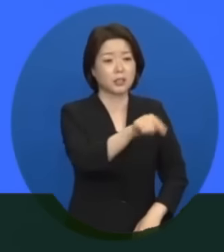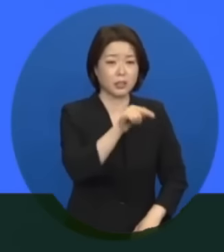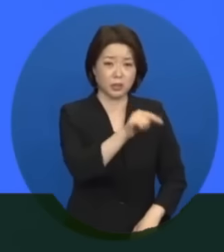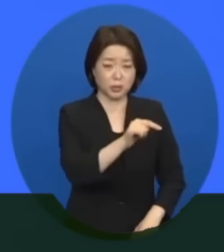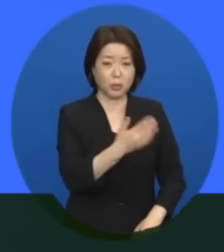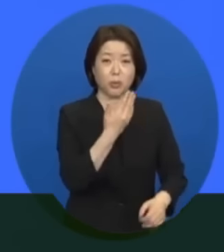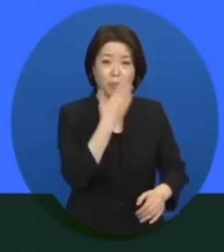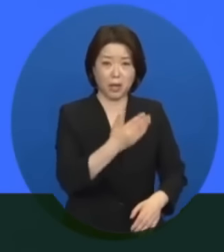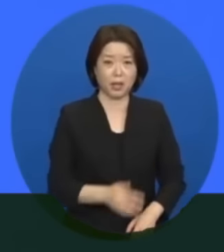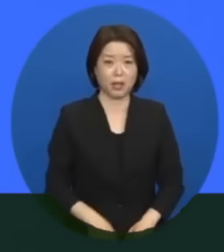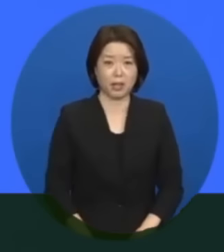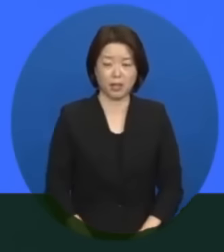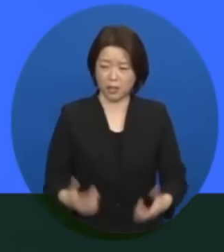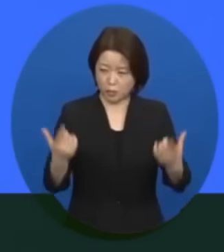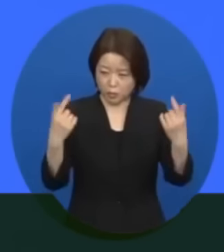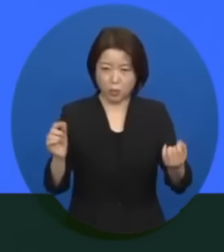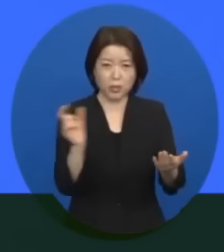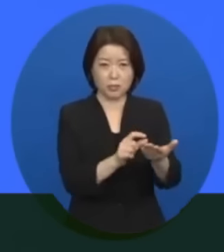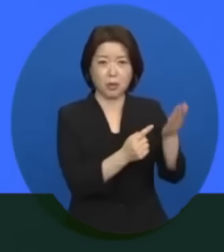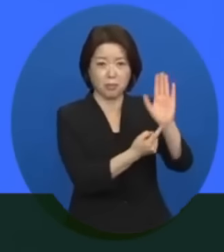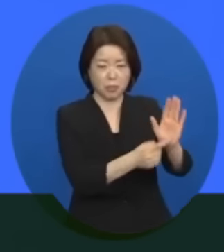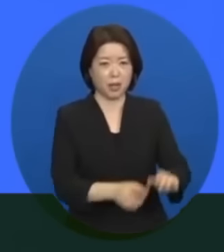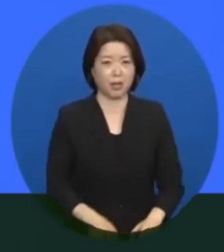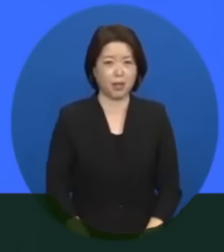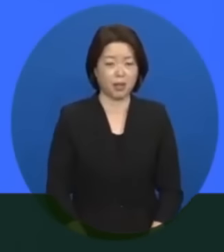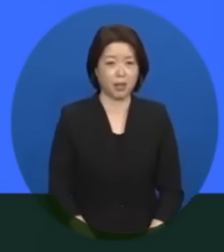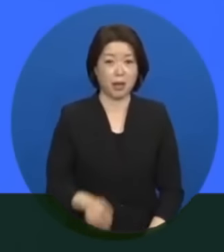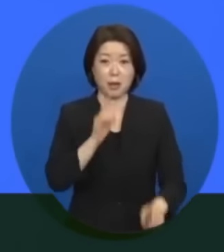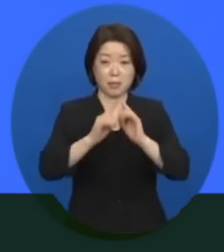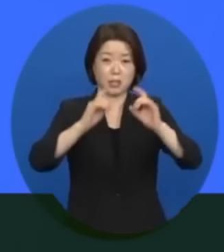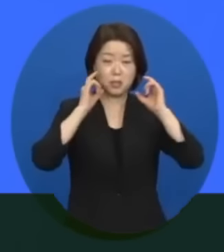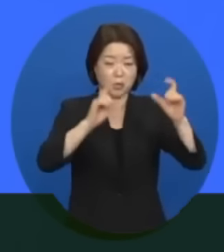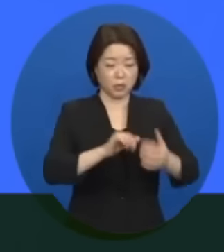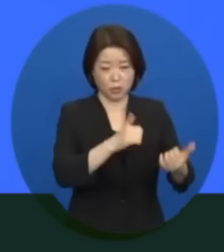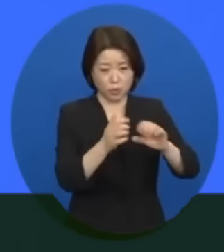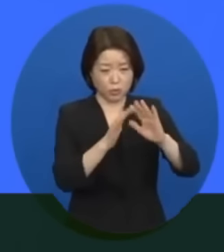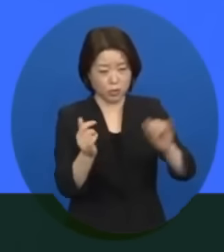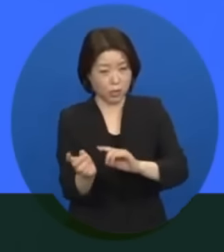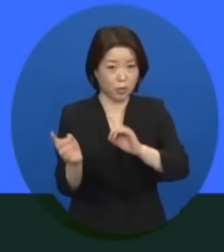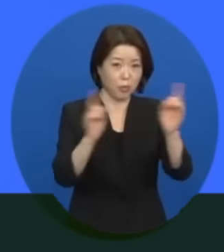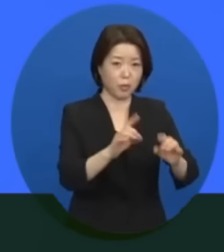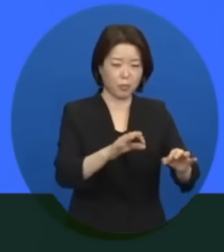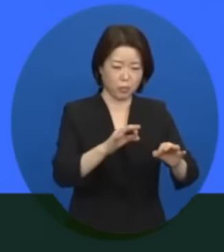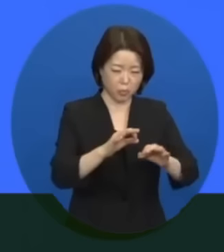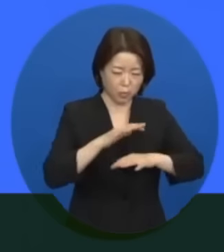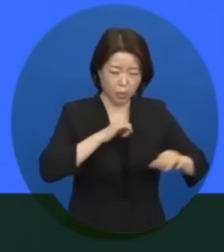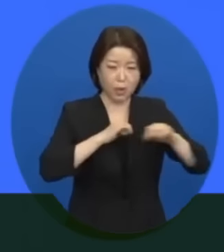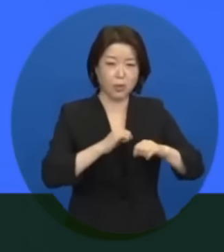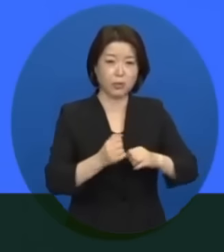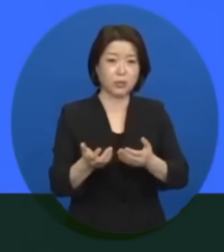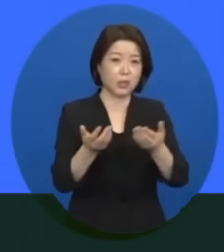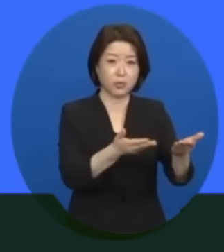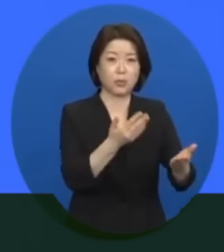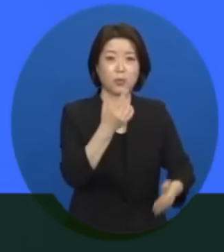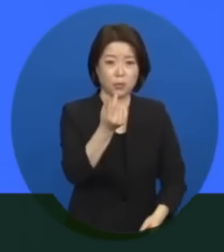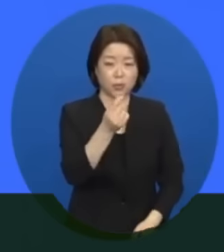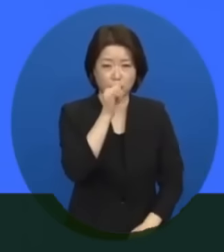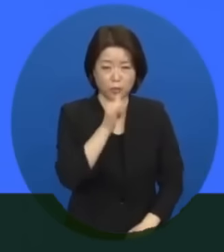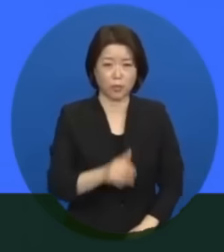있는 거 거 말씀이 선포될 때 죽은 자가 살아나고 회복이 되어지는 놀라운 역사가 부어졌습니다 여러분이